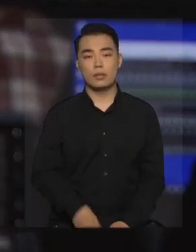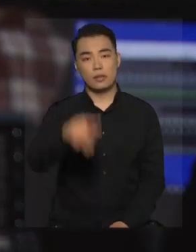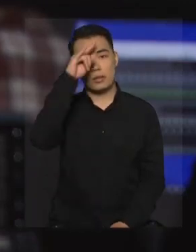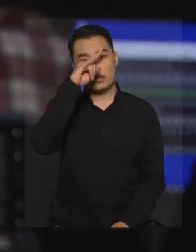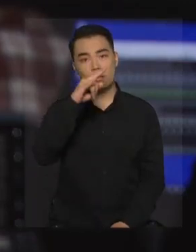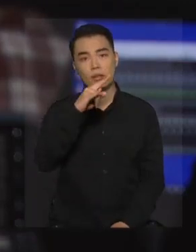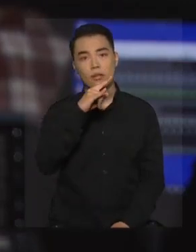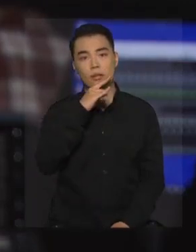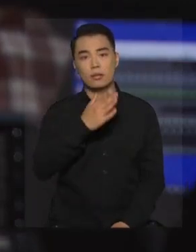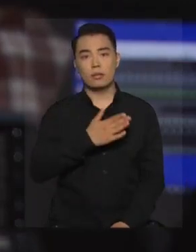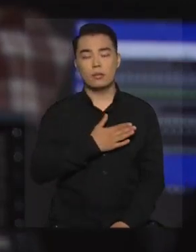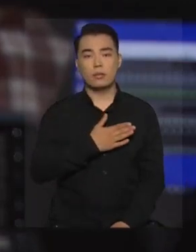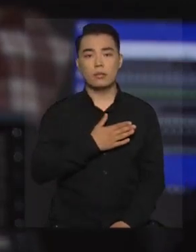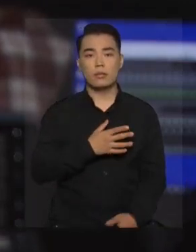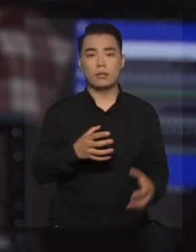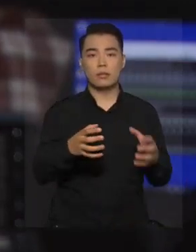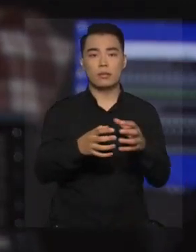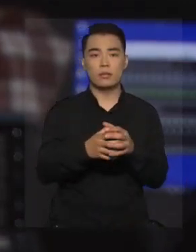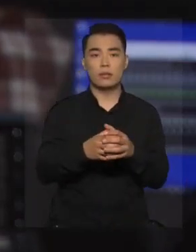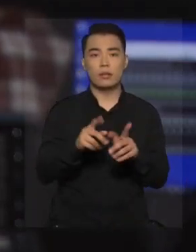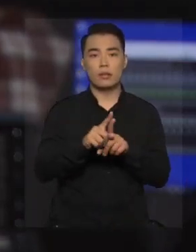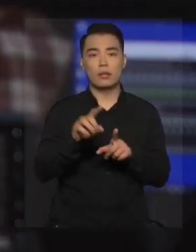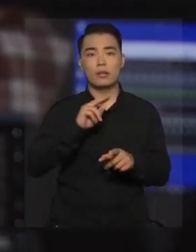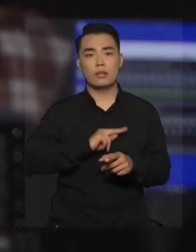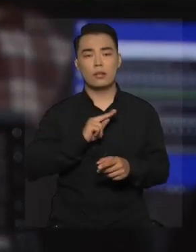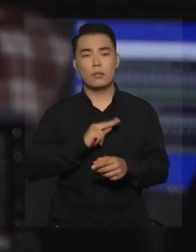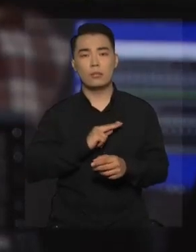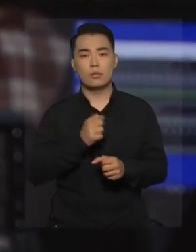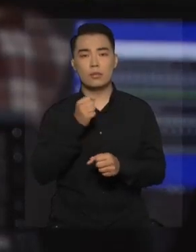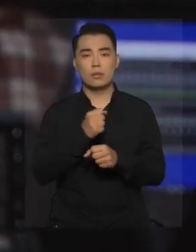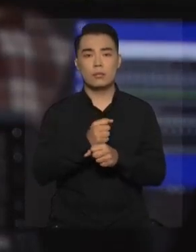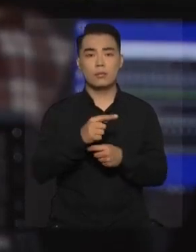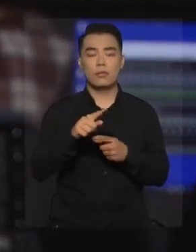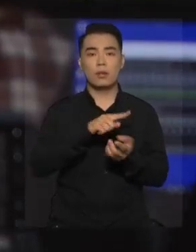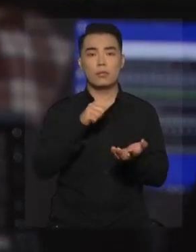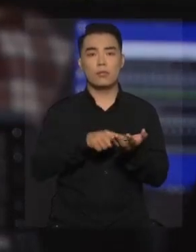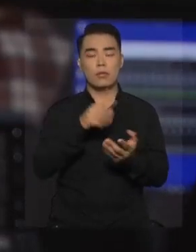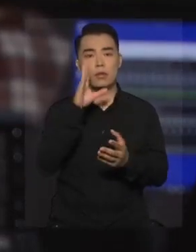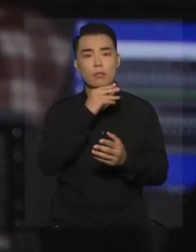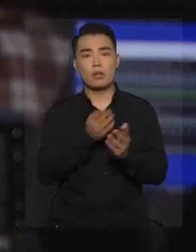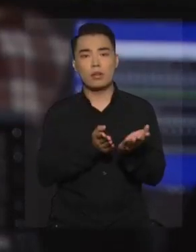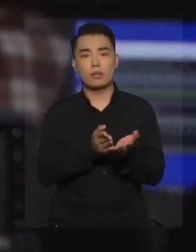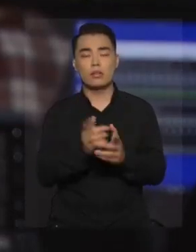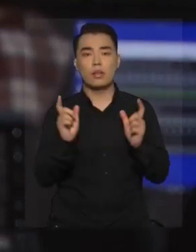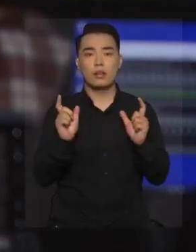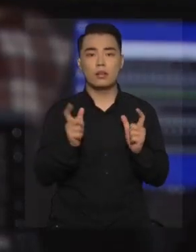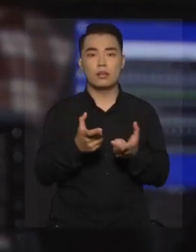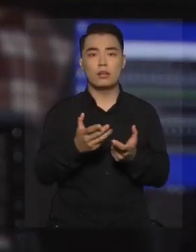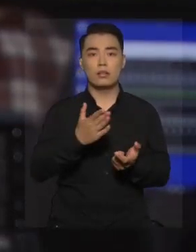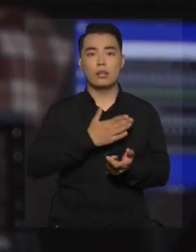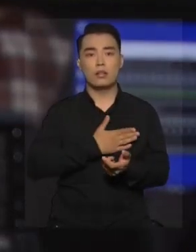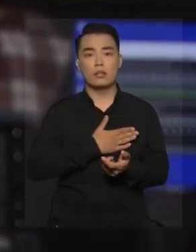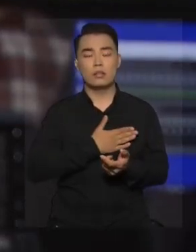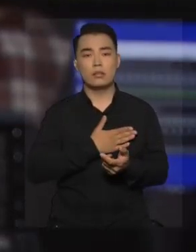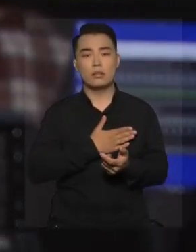Казахстан – наш ценный партнер, и мы готовы работать детально с правительством и бизнесом по вопросам возможного обхода санкций. Наша